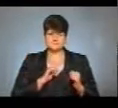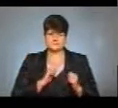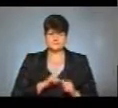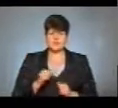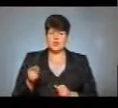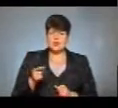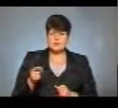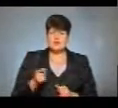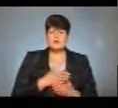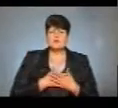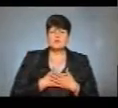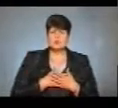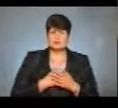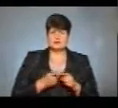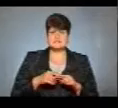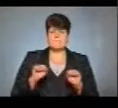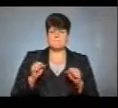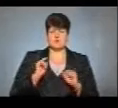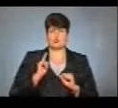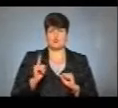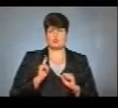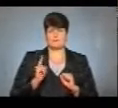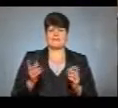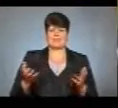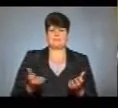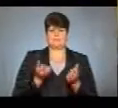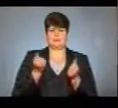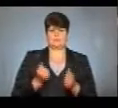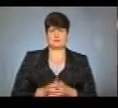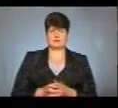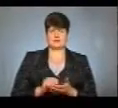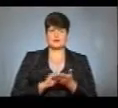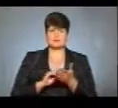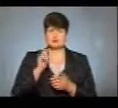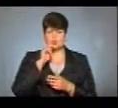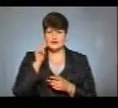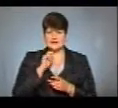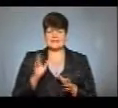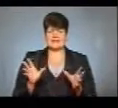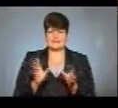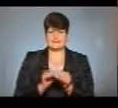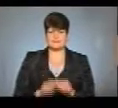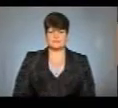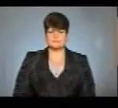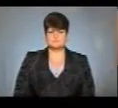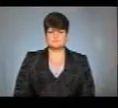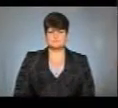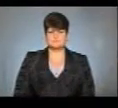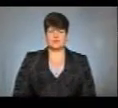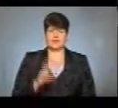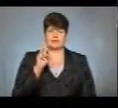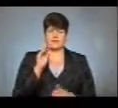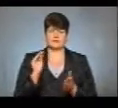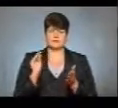які люблять цей мотопробіг і підтримують їх. Я пишу «Україна єдина». Ставлю дату